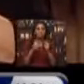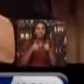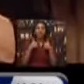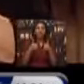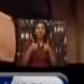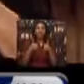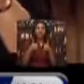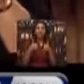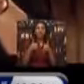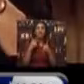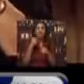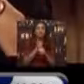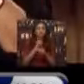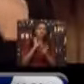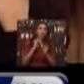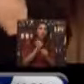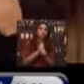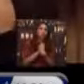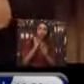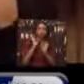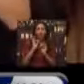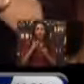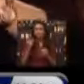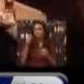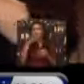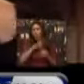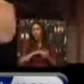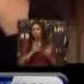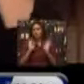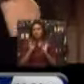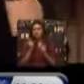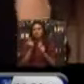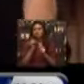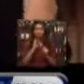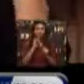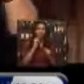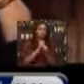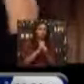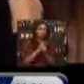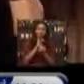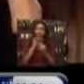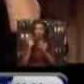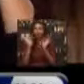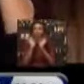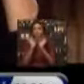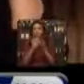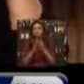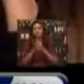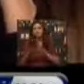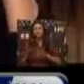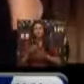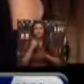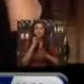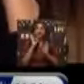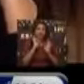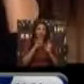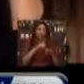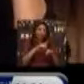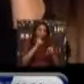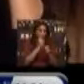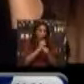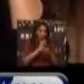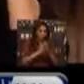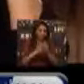كان الجو يسمح ان احنا نتفانى في الحب ونعيش الحب، لكن لازم نشتغل ولازم ننتج ولازم نكسب ولازم